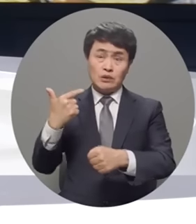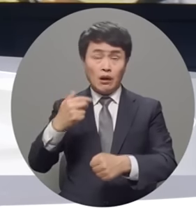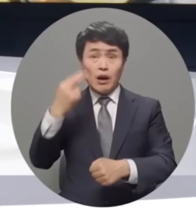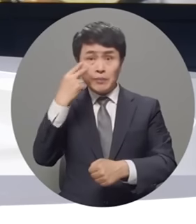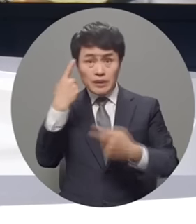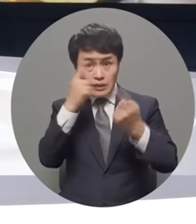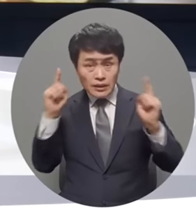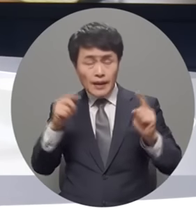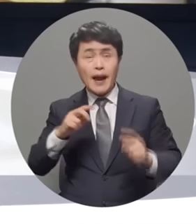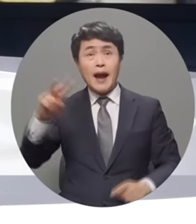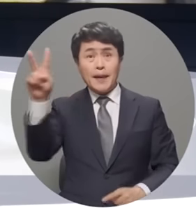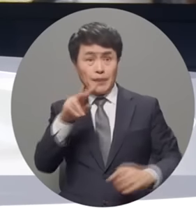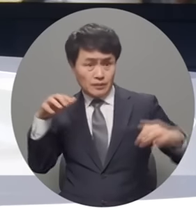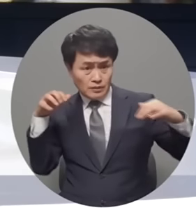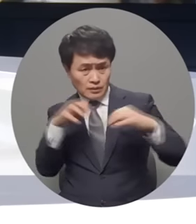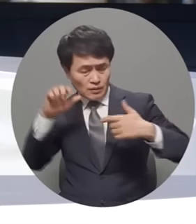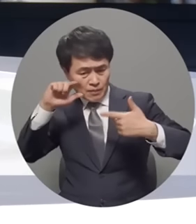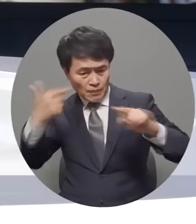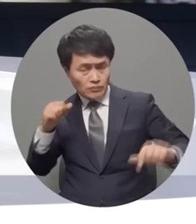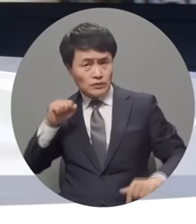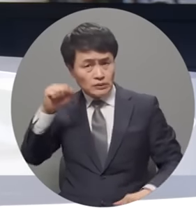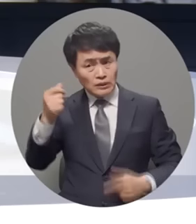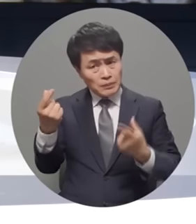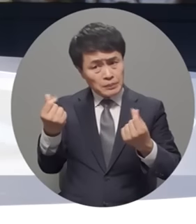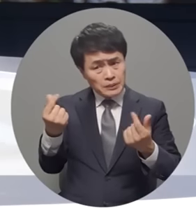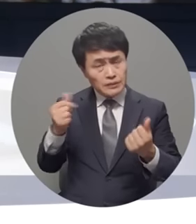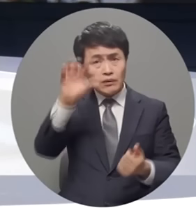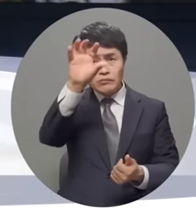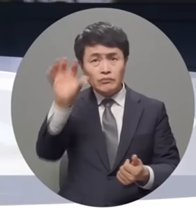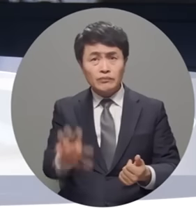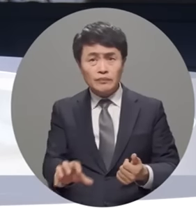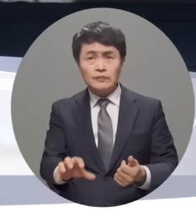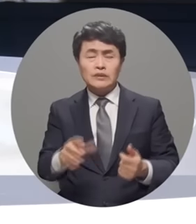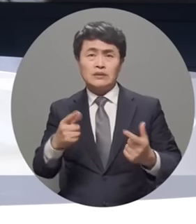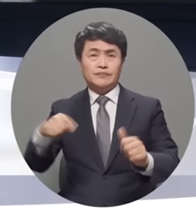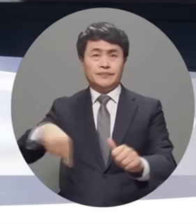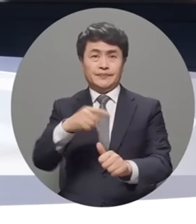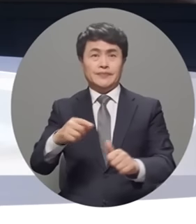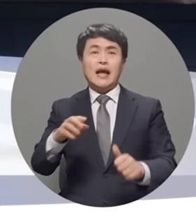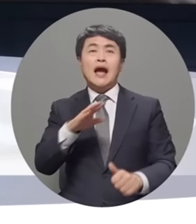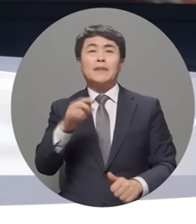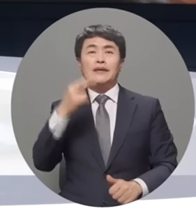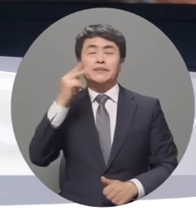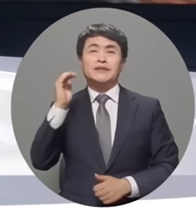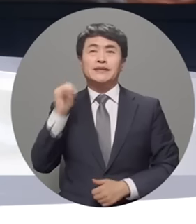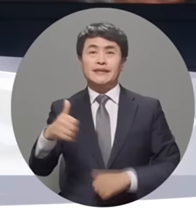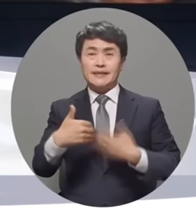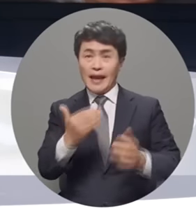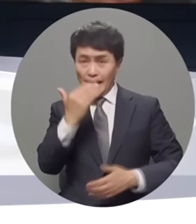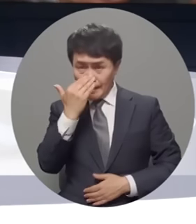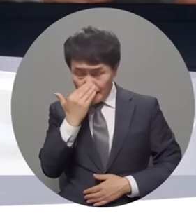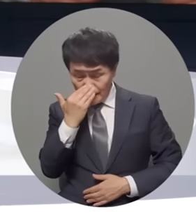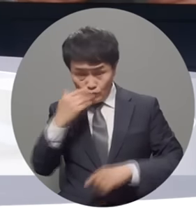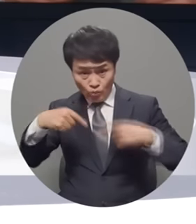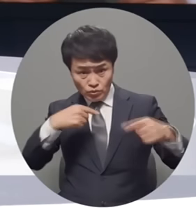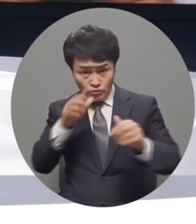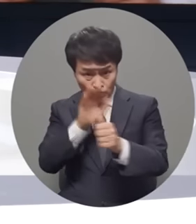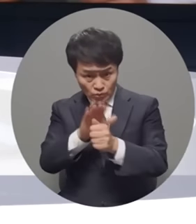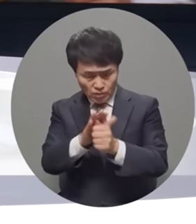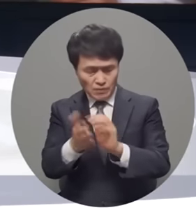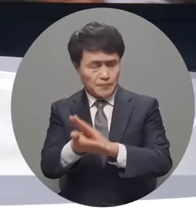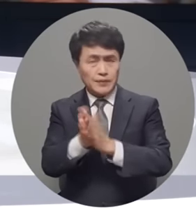휩쓸었던 베트남전 반대 시위를 닮아가고 있는데요. 이런 상황에서도 바이든 대통령은 이스라엘에 대한 정책에는 변화가